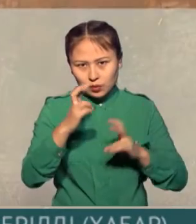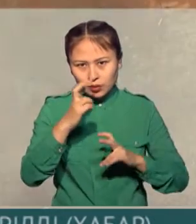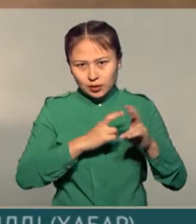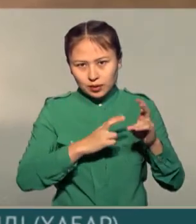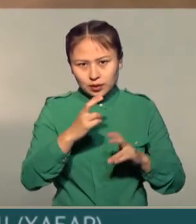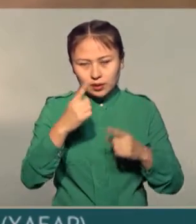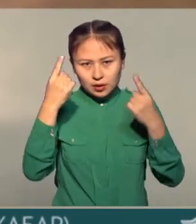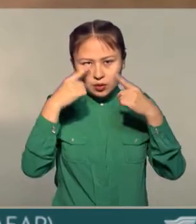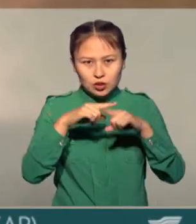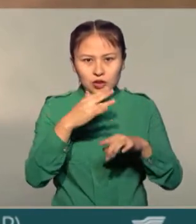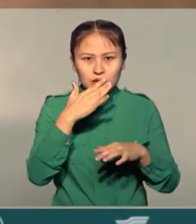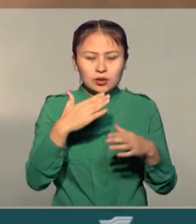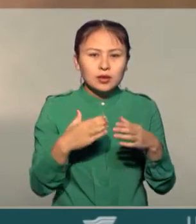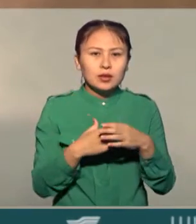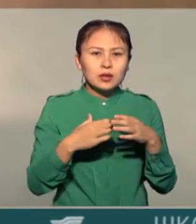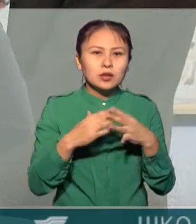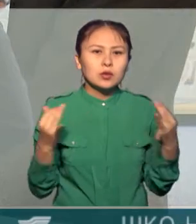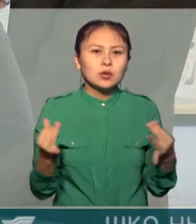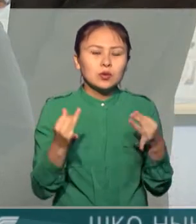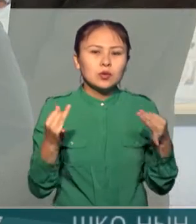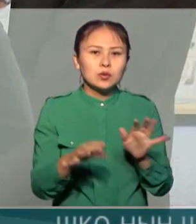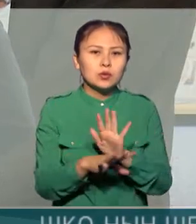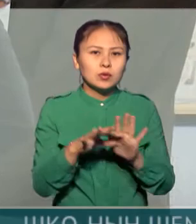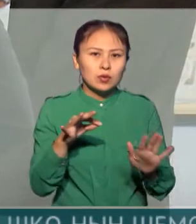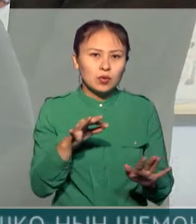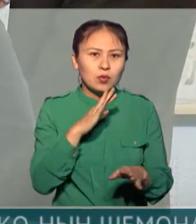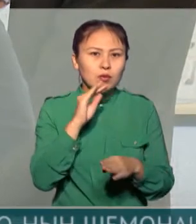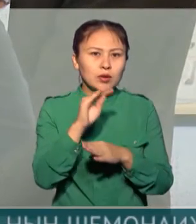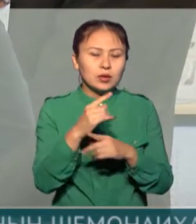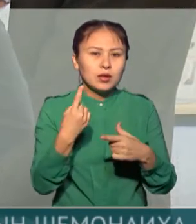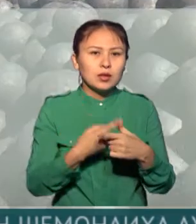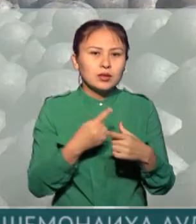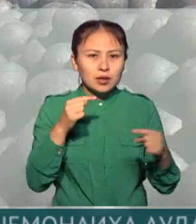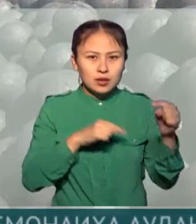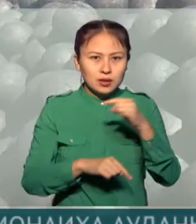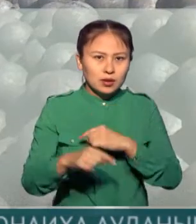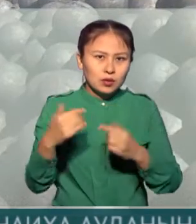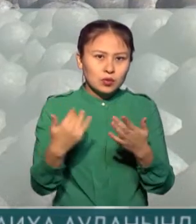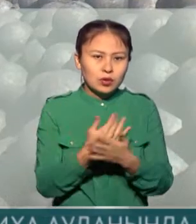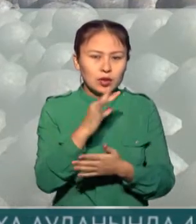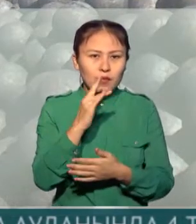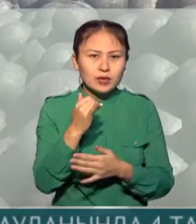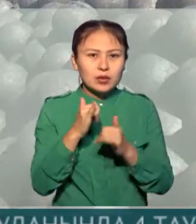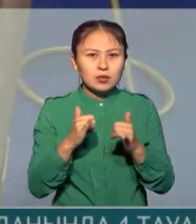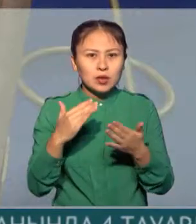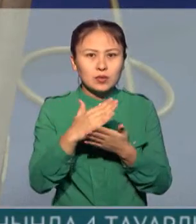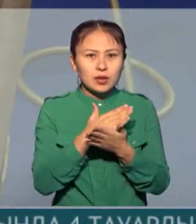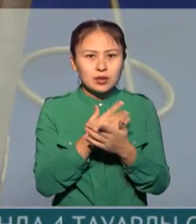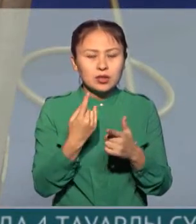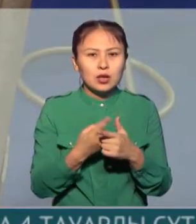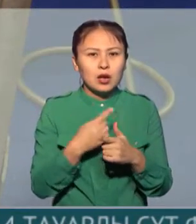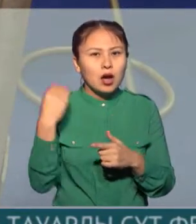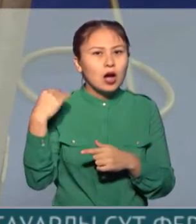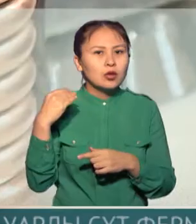қазақстандық зауыттардың тың технологиялары шетелдік компаниялардың қызығушылығын тудырды. Олардың арасында индустриалды инновациялық даму бағдарламасы